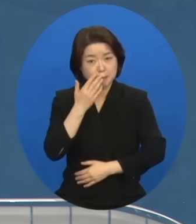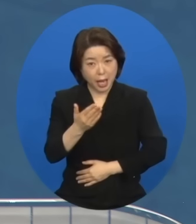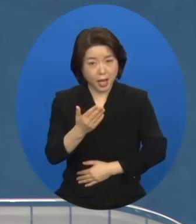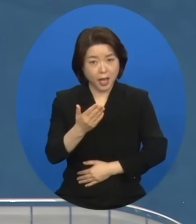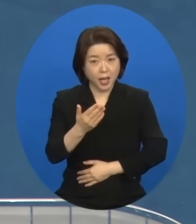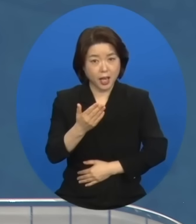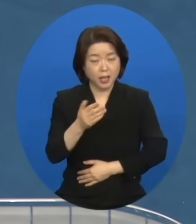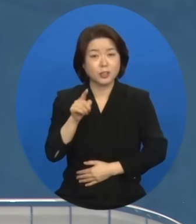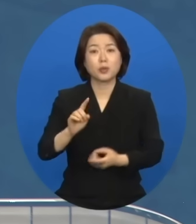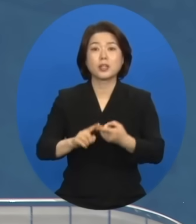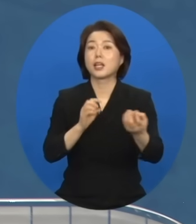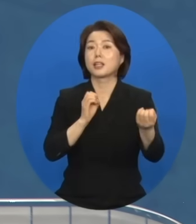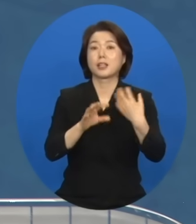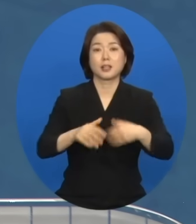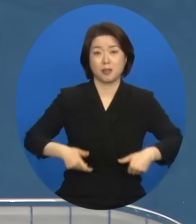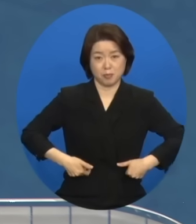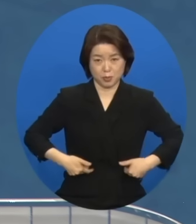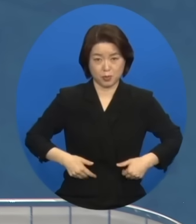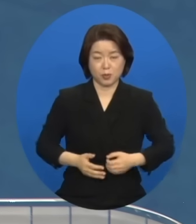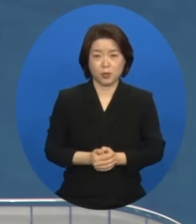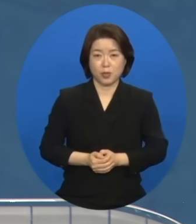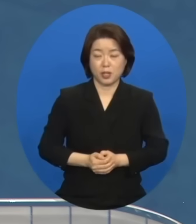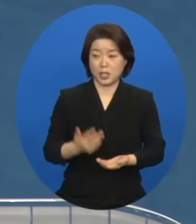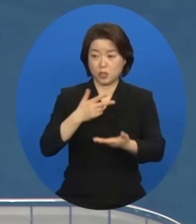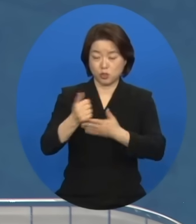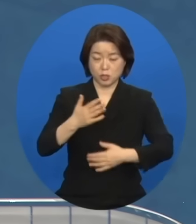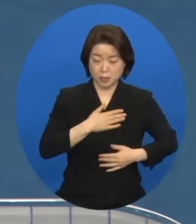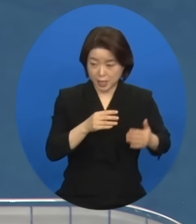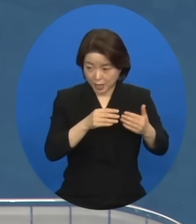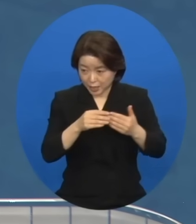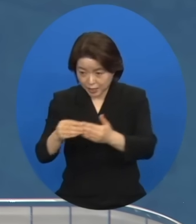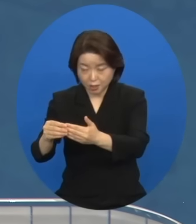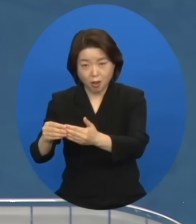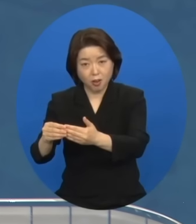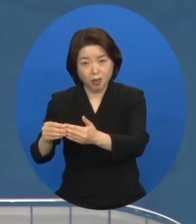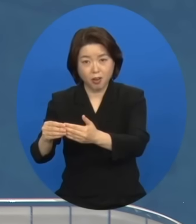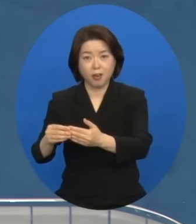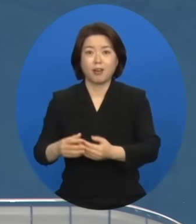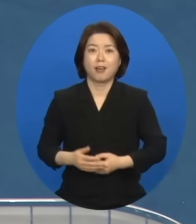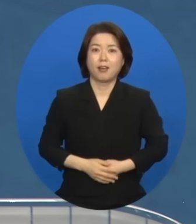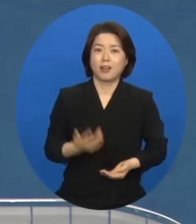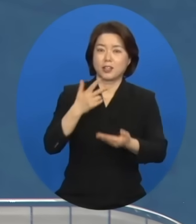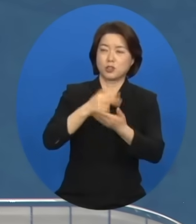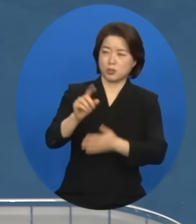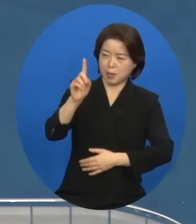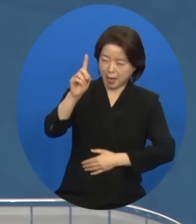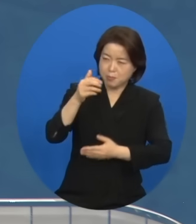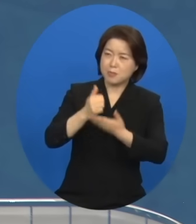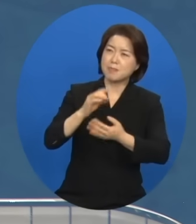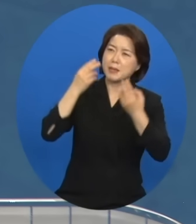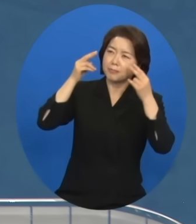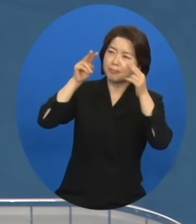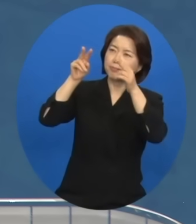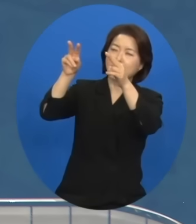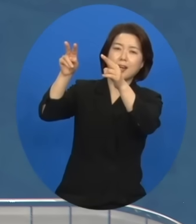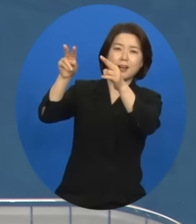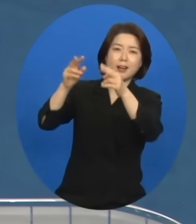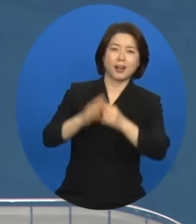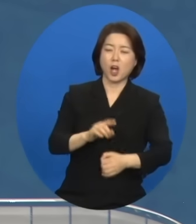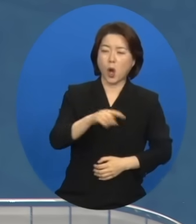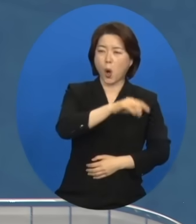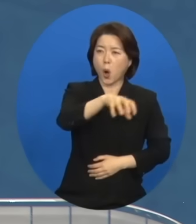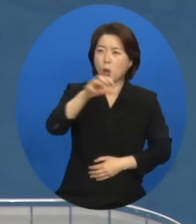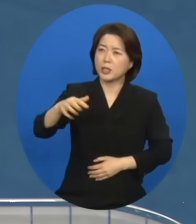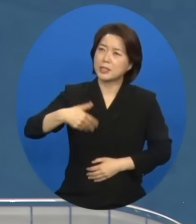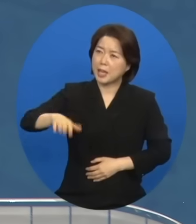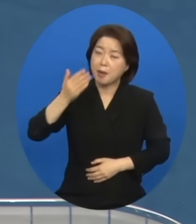것입니다. 주님이 나를 이끄시면 주님 한 분만 바라보고 어디든지 갈